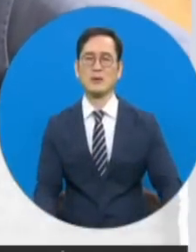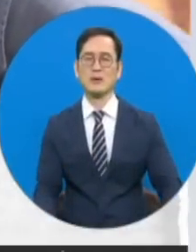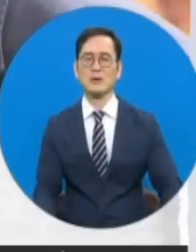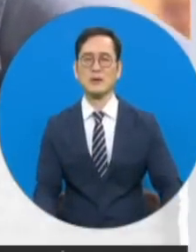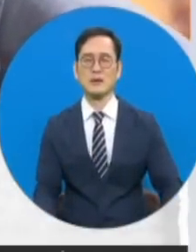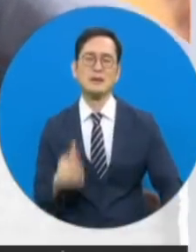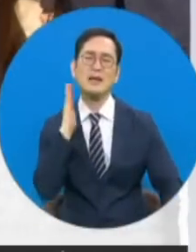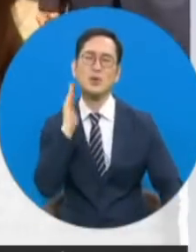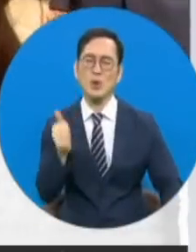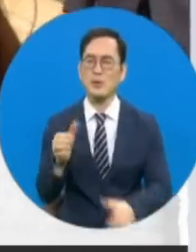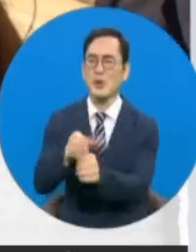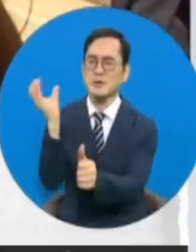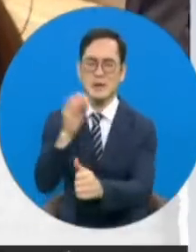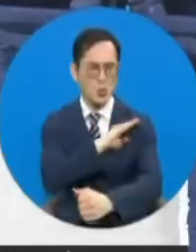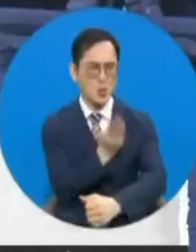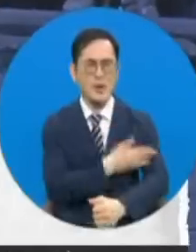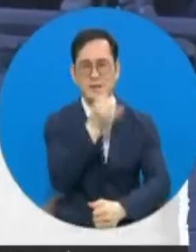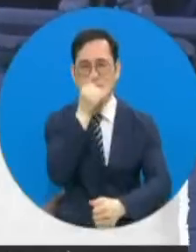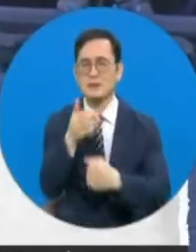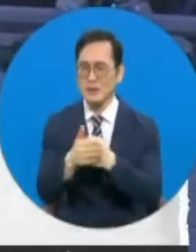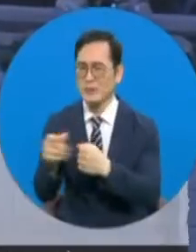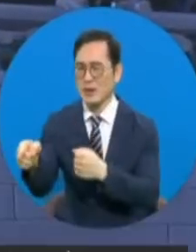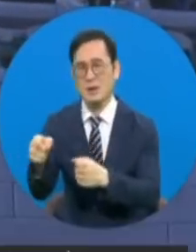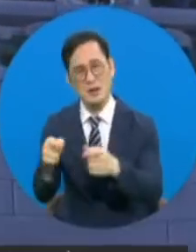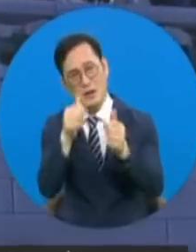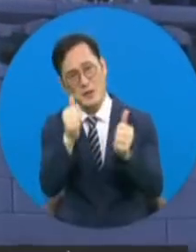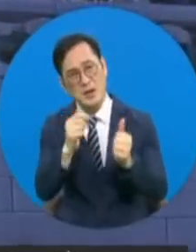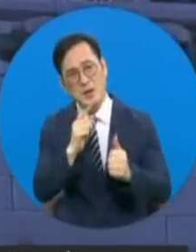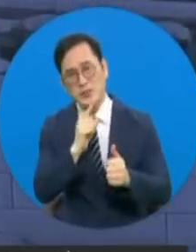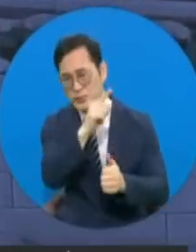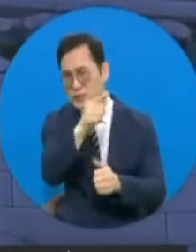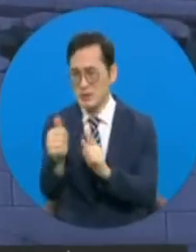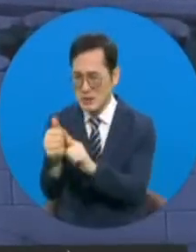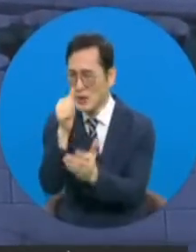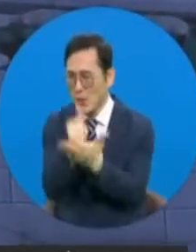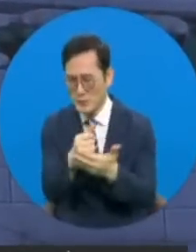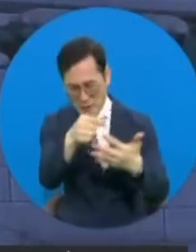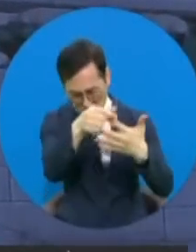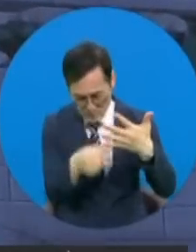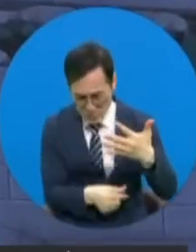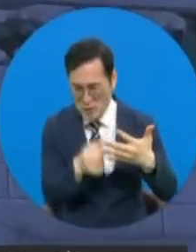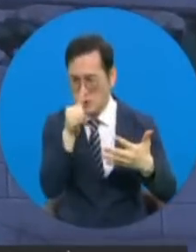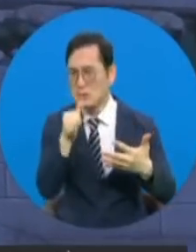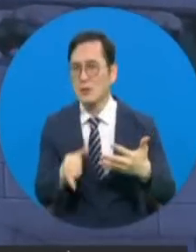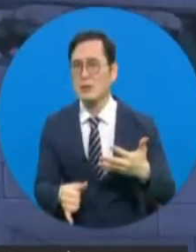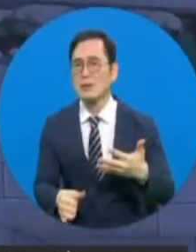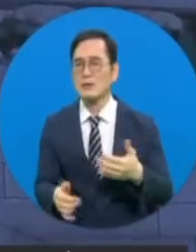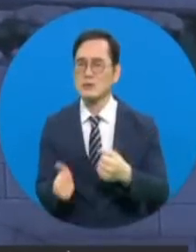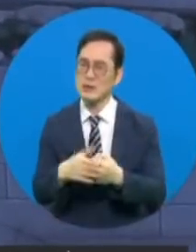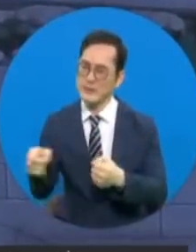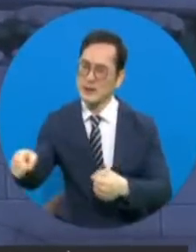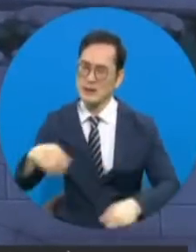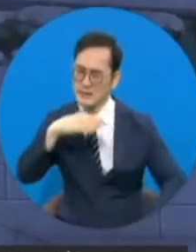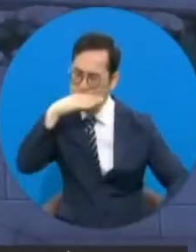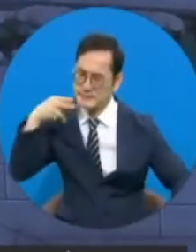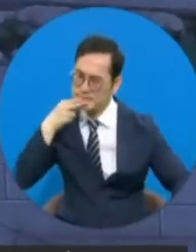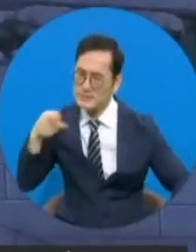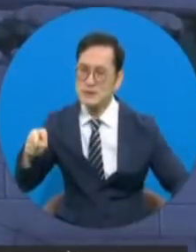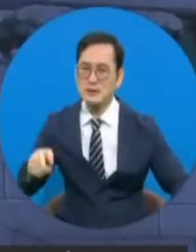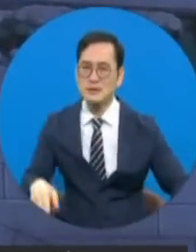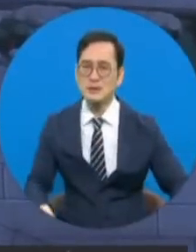자 김형준 회원님 한상혁 방통위원장 본인은 굉장히 억울하다고 항변한다라는 입장 전해드리고 있는데